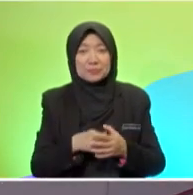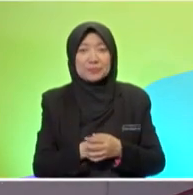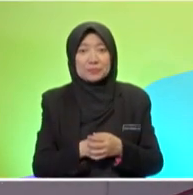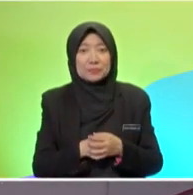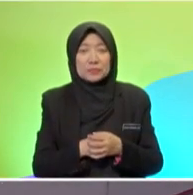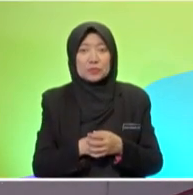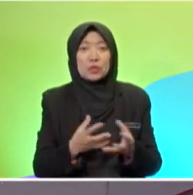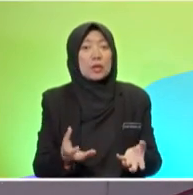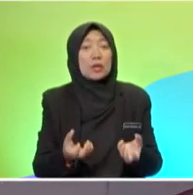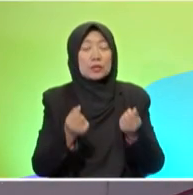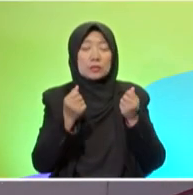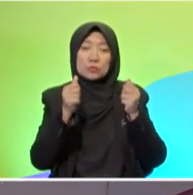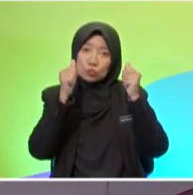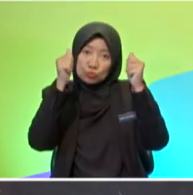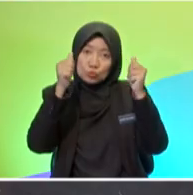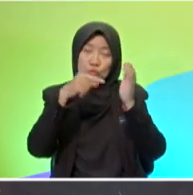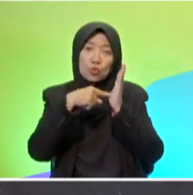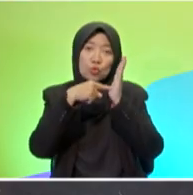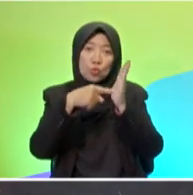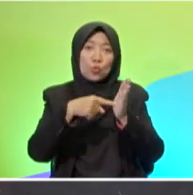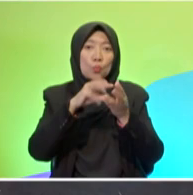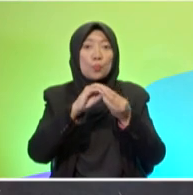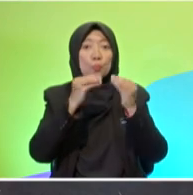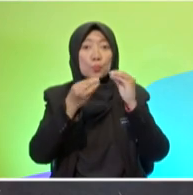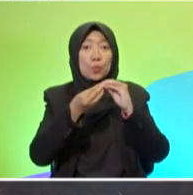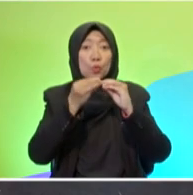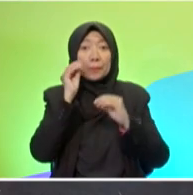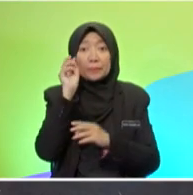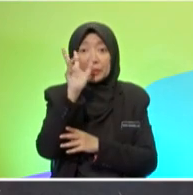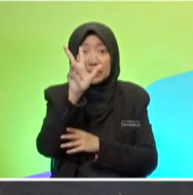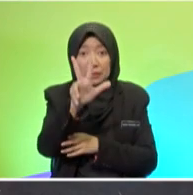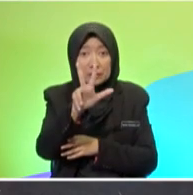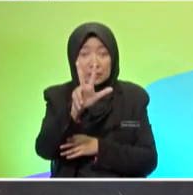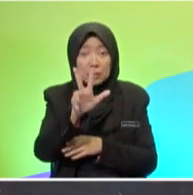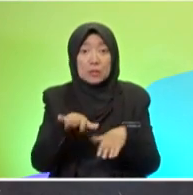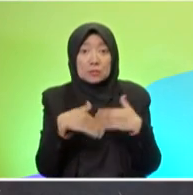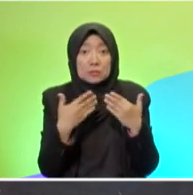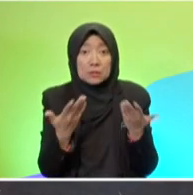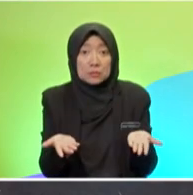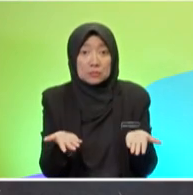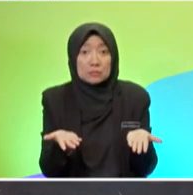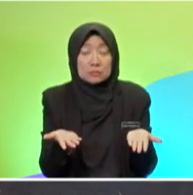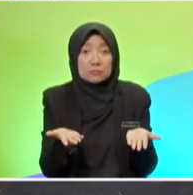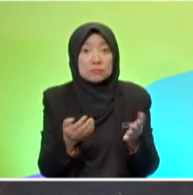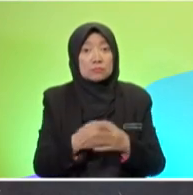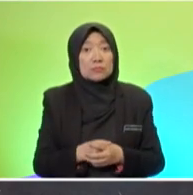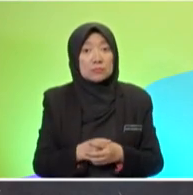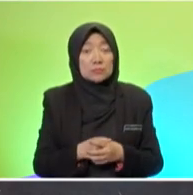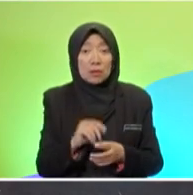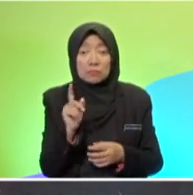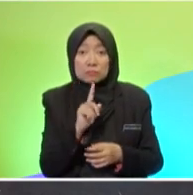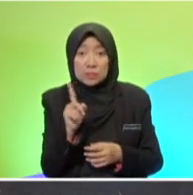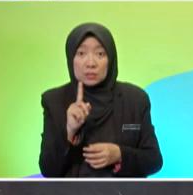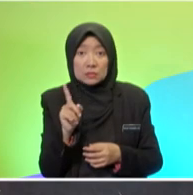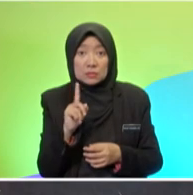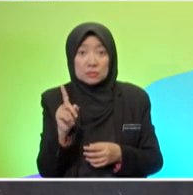tolong angkatkan kat Cikgu nombor 3? Nombor 3. Ya. Nombor 3. Mana nombornya? Yang mana ya